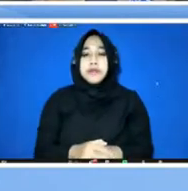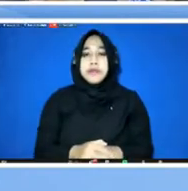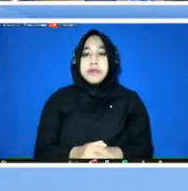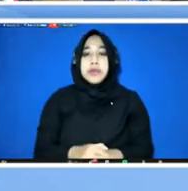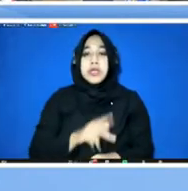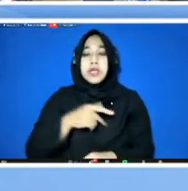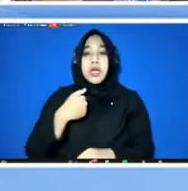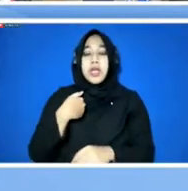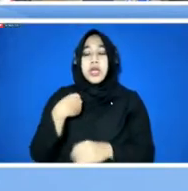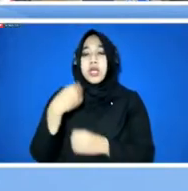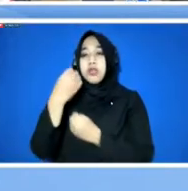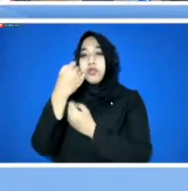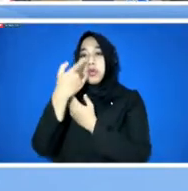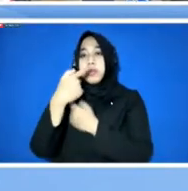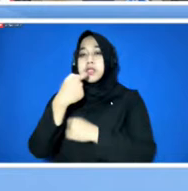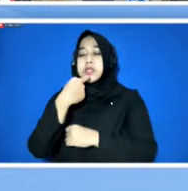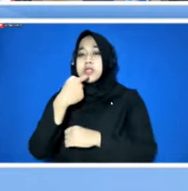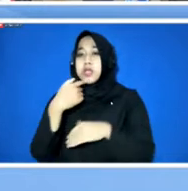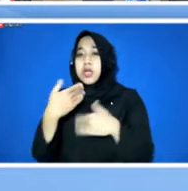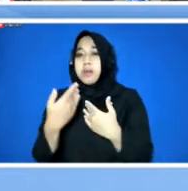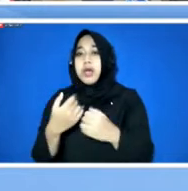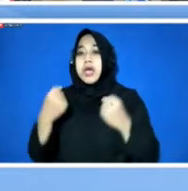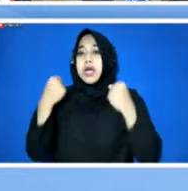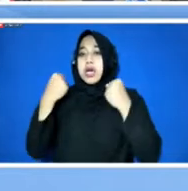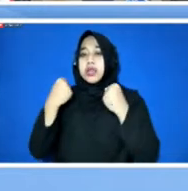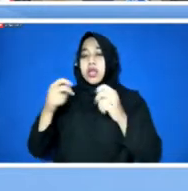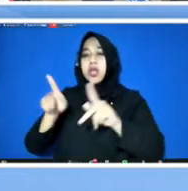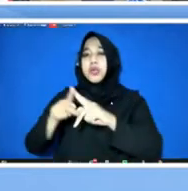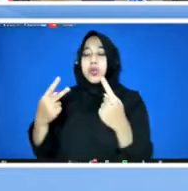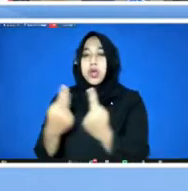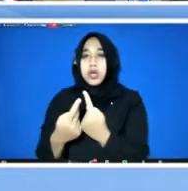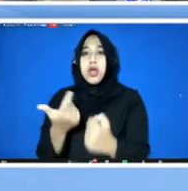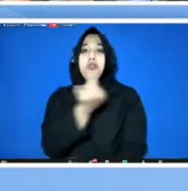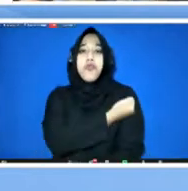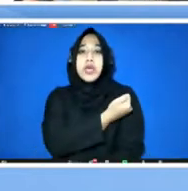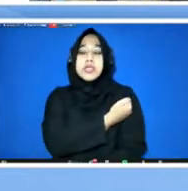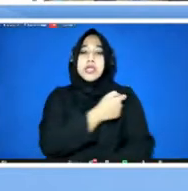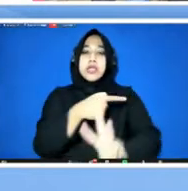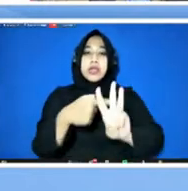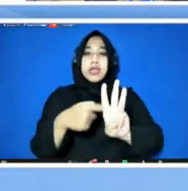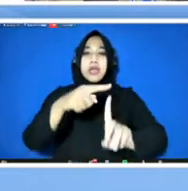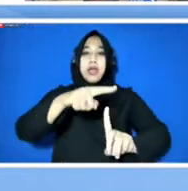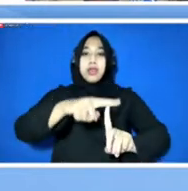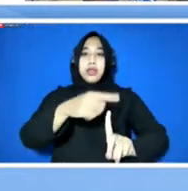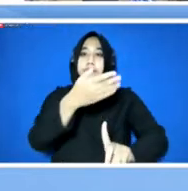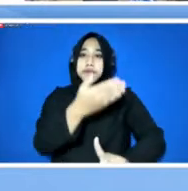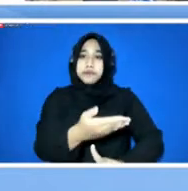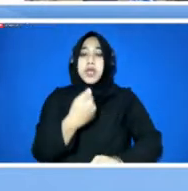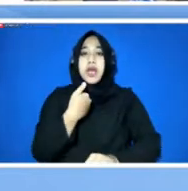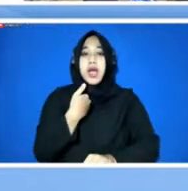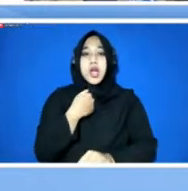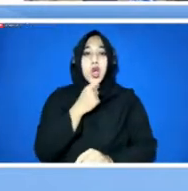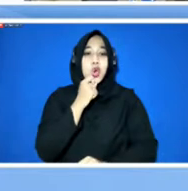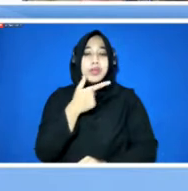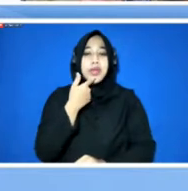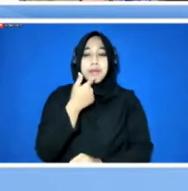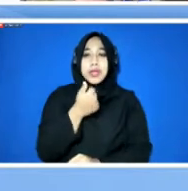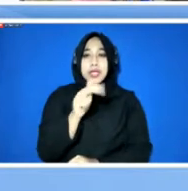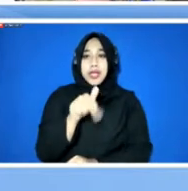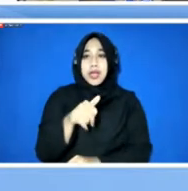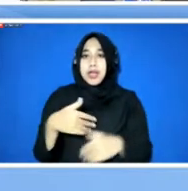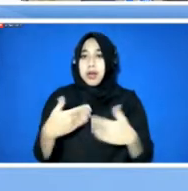ada informasi mengenai ketahanan keluarga termasuk vaksin dan 3T. Dan mungkin ada satu komentar penting